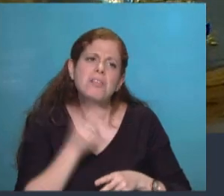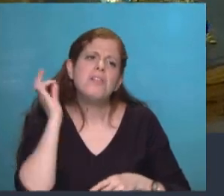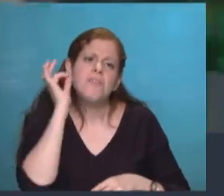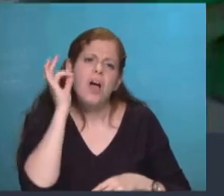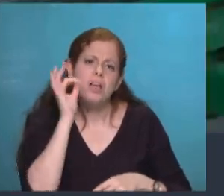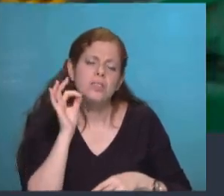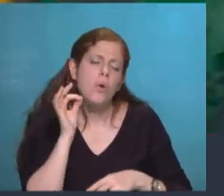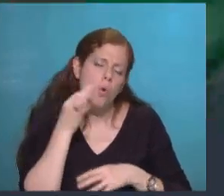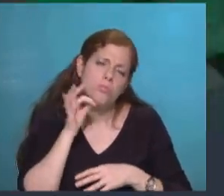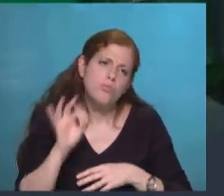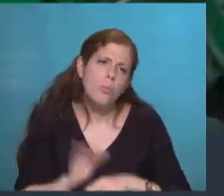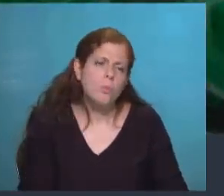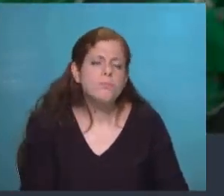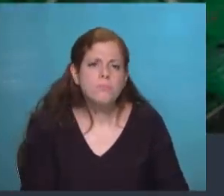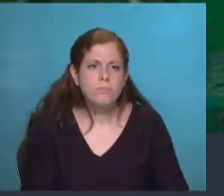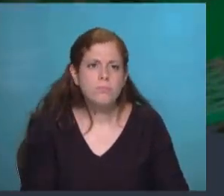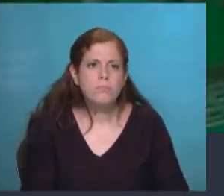שקורות.